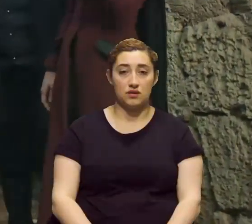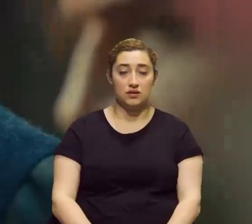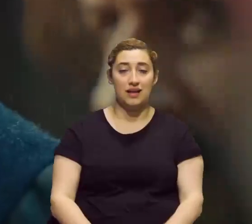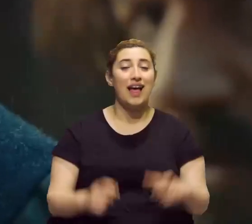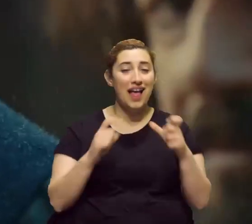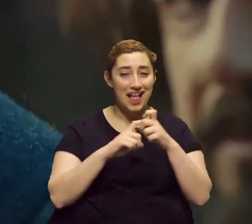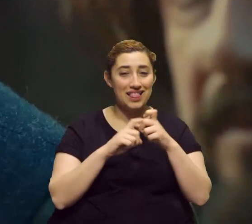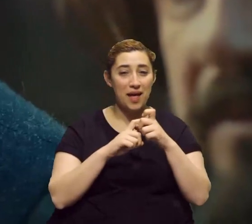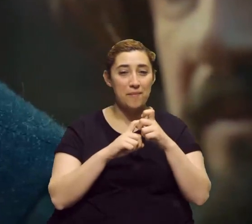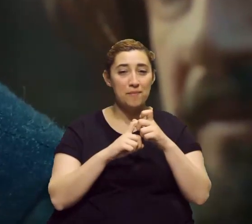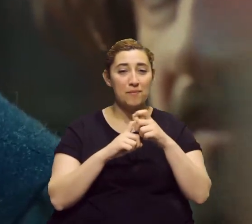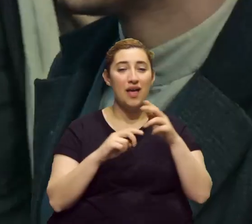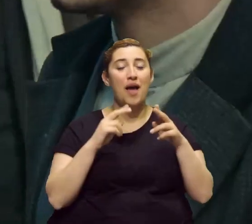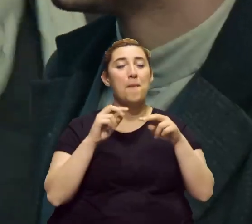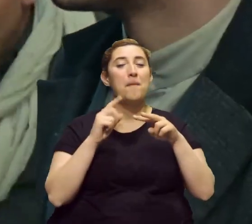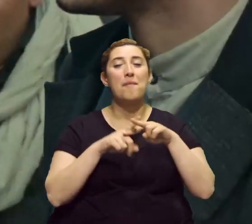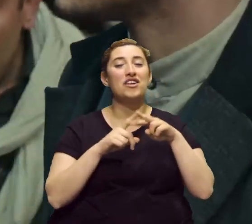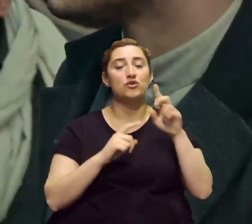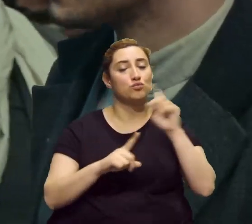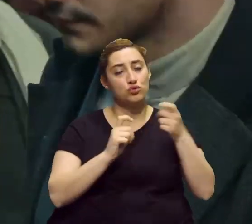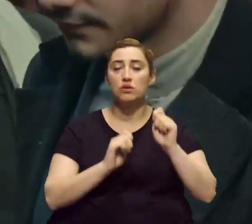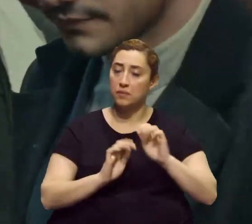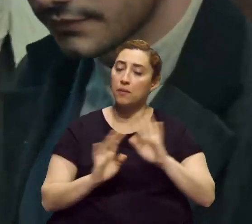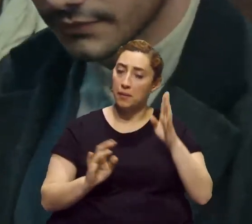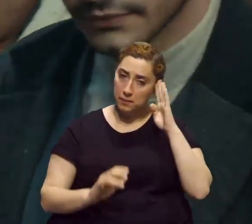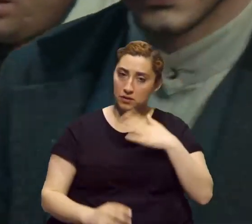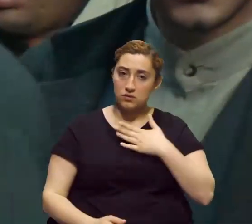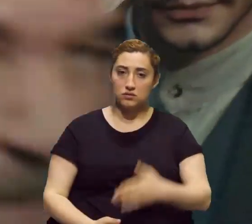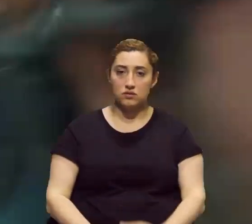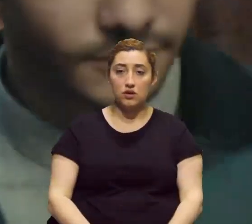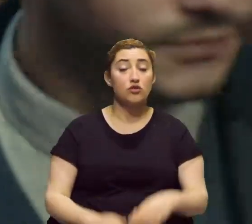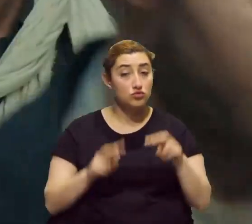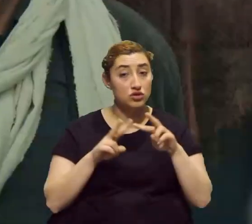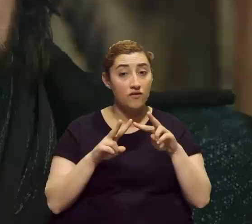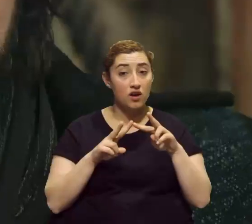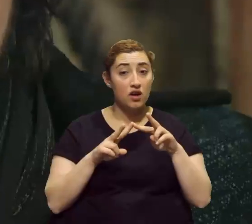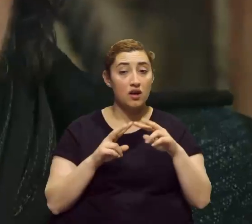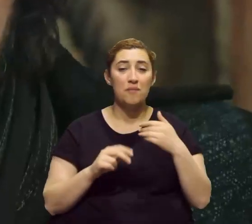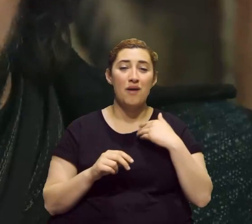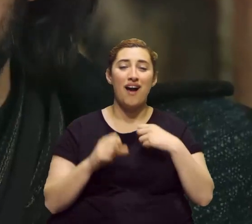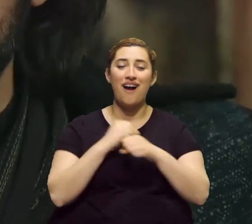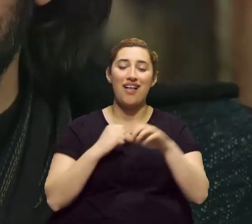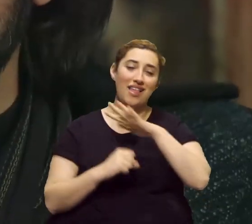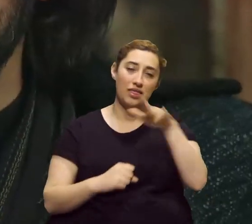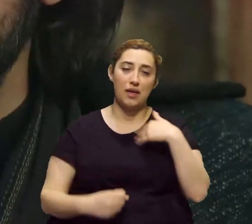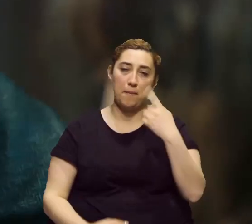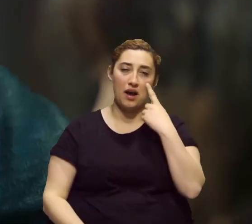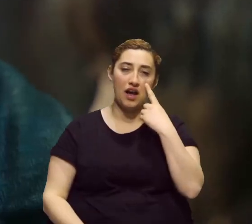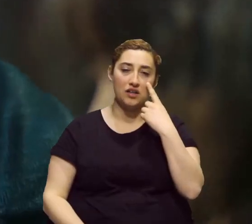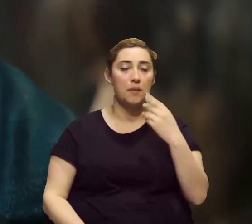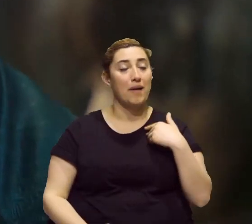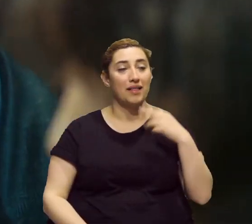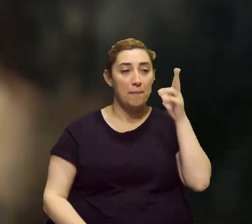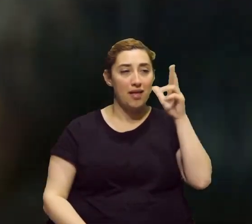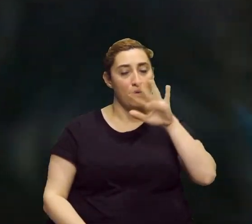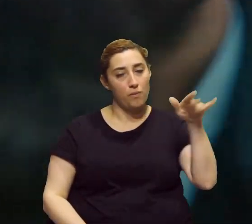Edem Ahmet. Ama başım diye bulun. Baş üstüne amirim. Mustafa, ben Galata tarafına bakacağım kardeşim. Ben